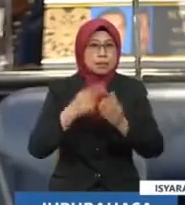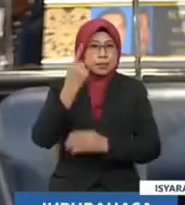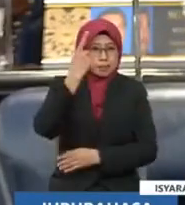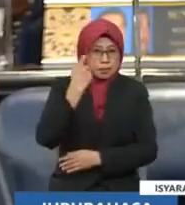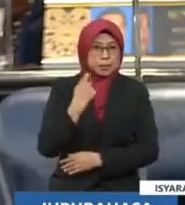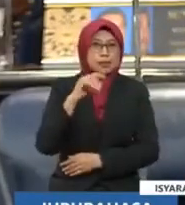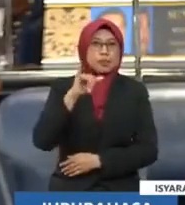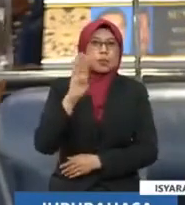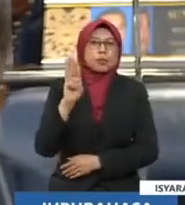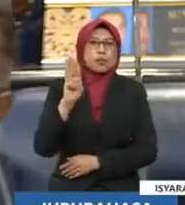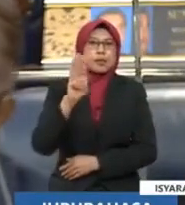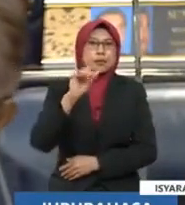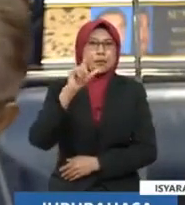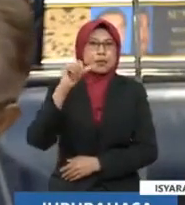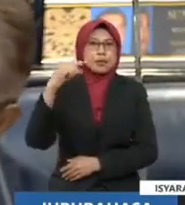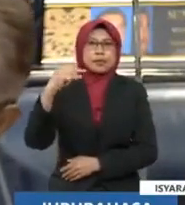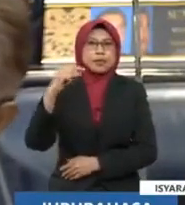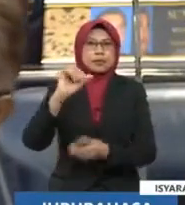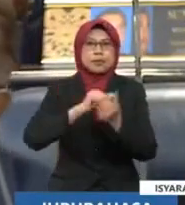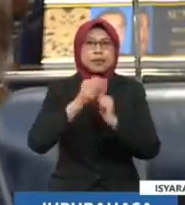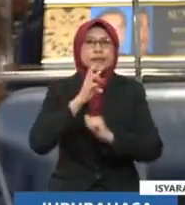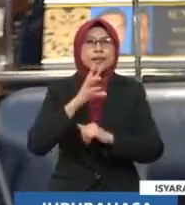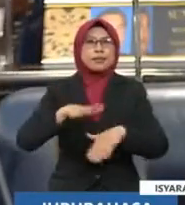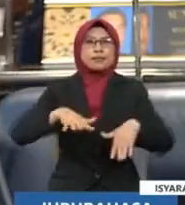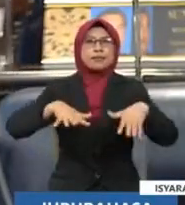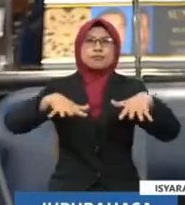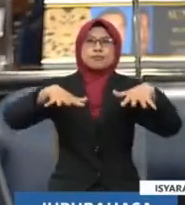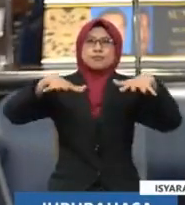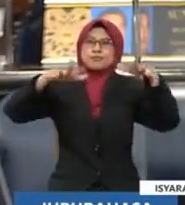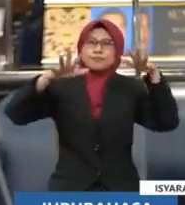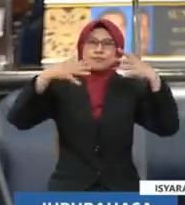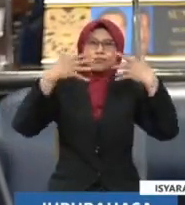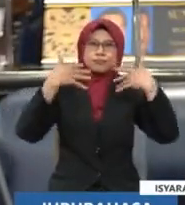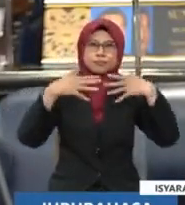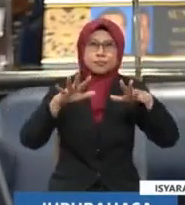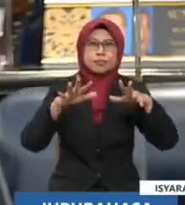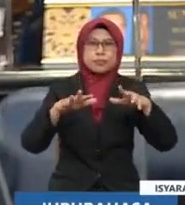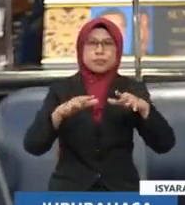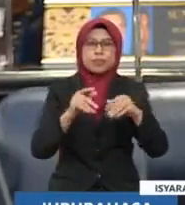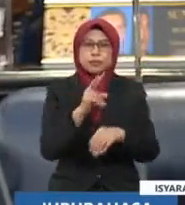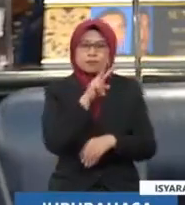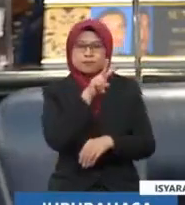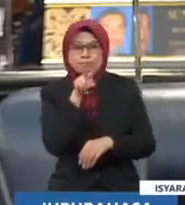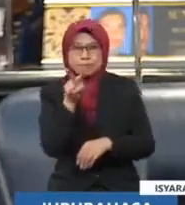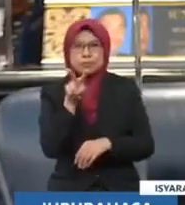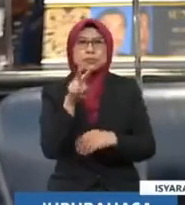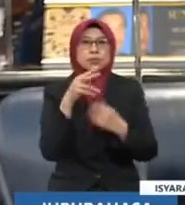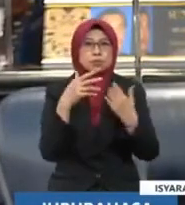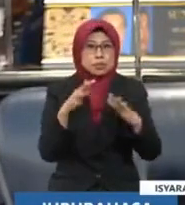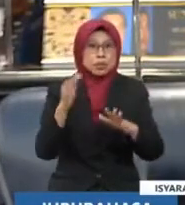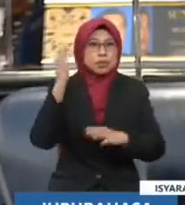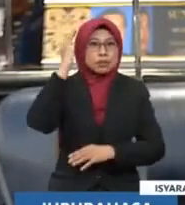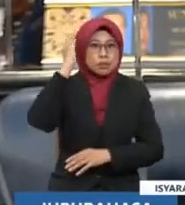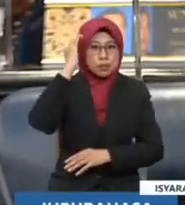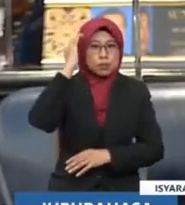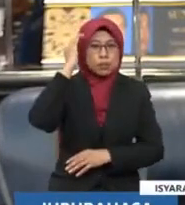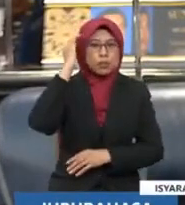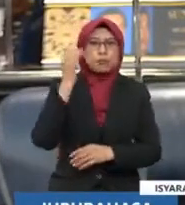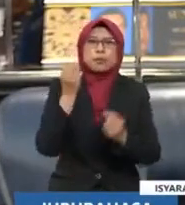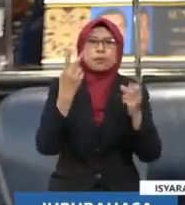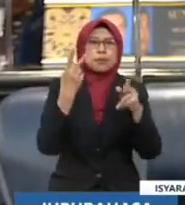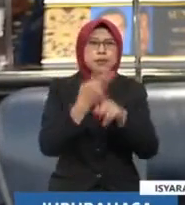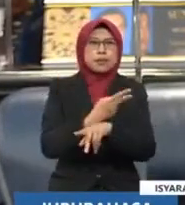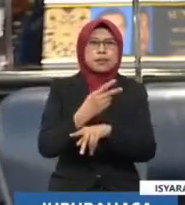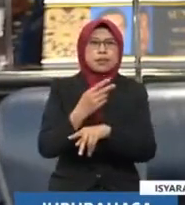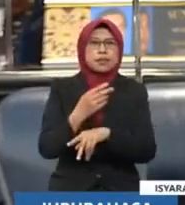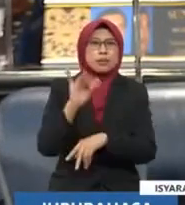diutarakan oleh Yang Berhormat Baling, masalah banjir yang timbul itu memang kita telah mendapat perhatian dan kita tahu dan beberapa kali